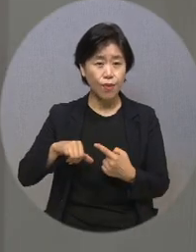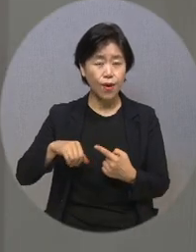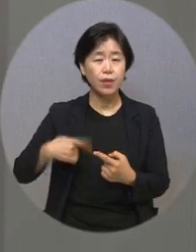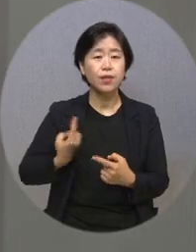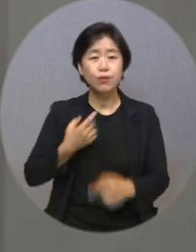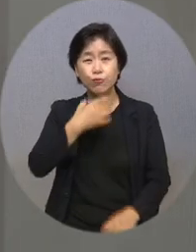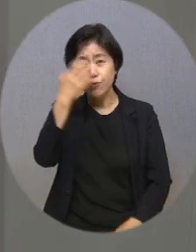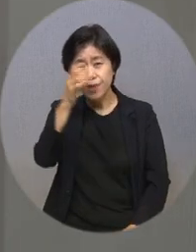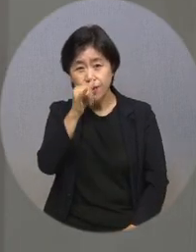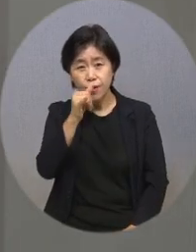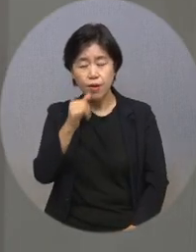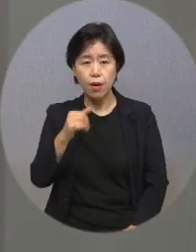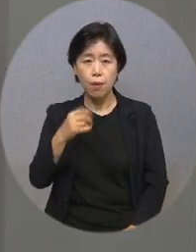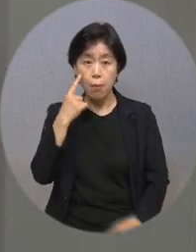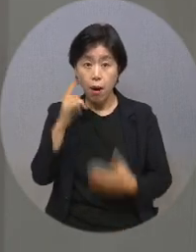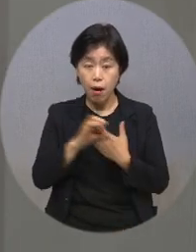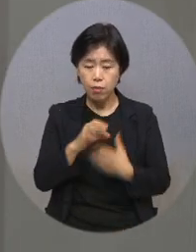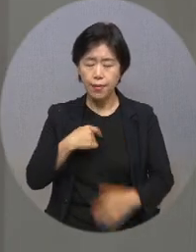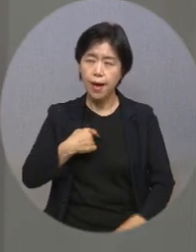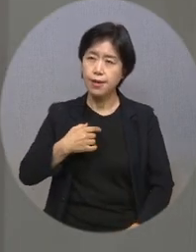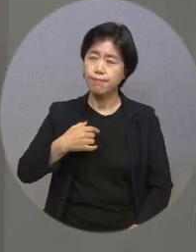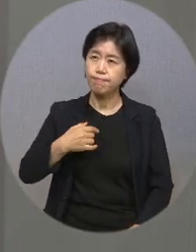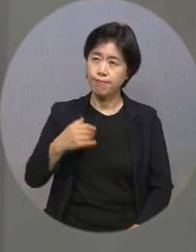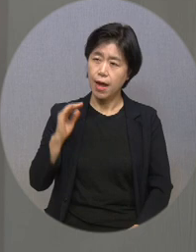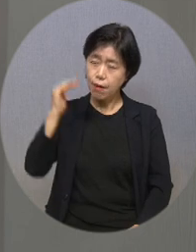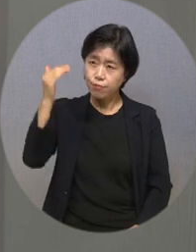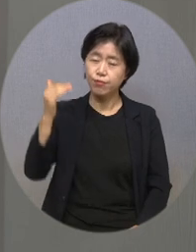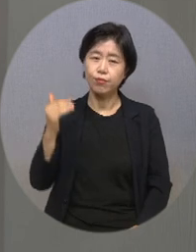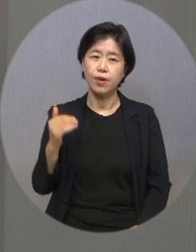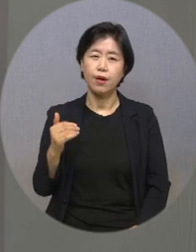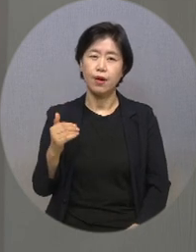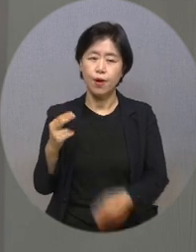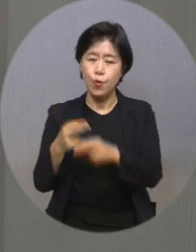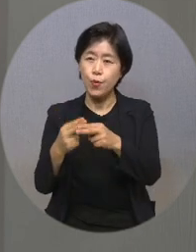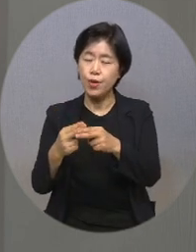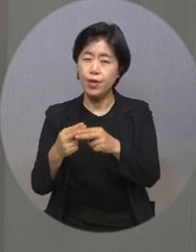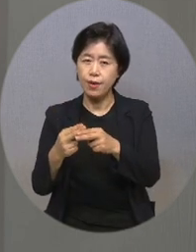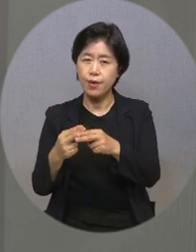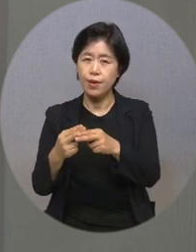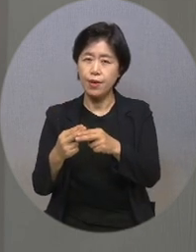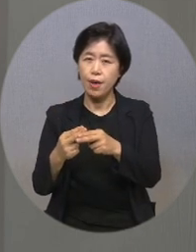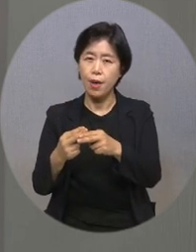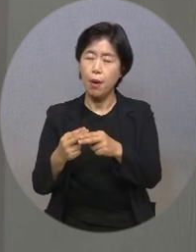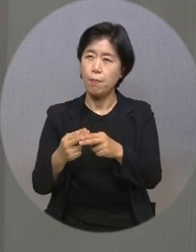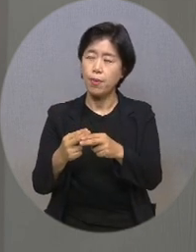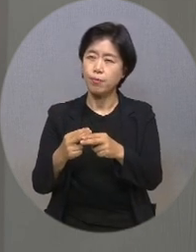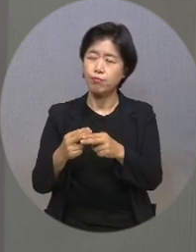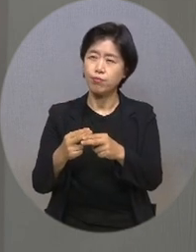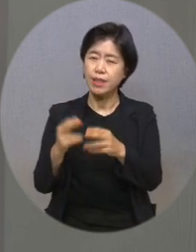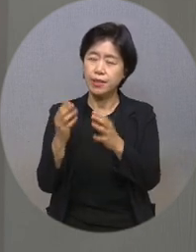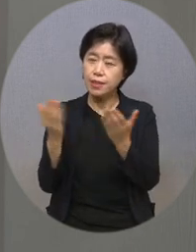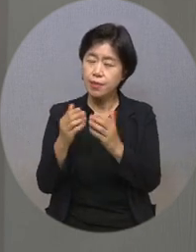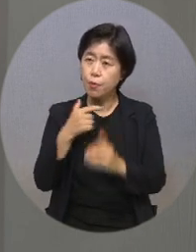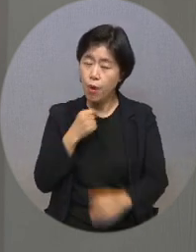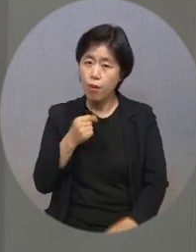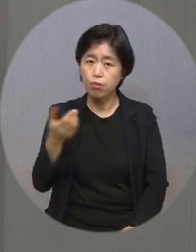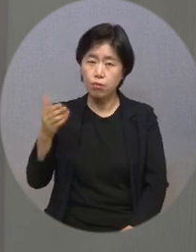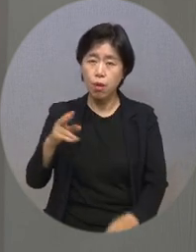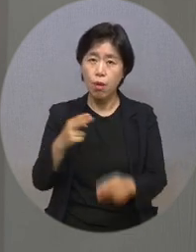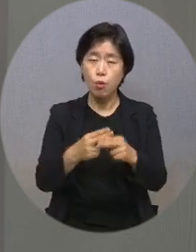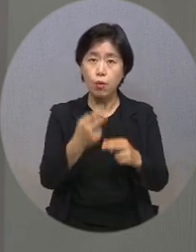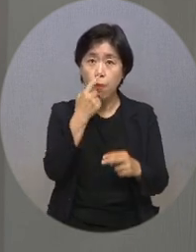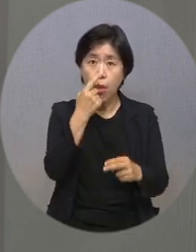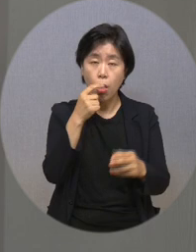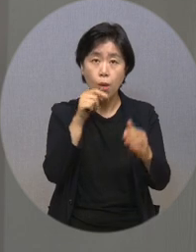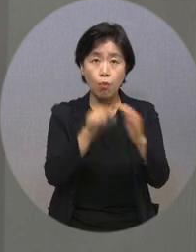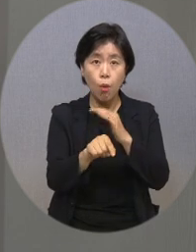근데 요리사가 되고자 하는 꿈이 있었는데 막상 요리 학원에서 가보니까 너무 어려워. 그러면 또 포기하잖아요. 네.